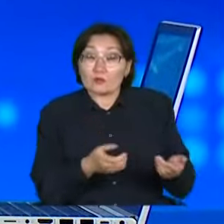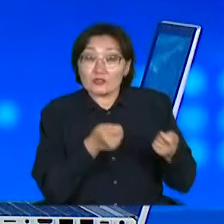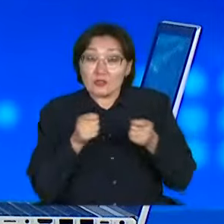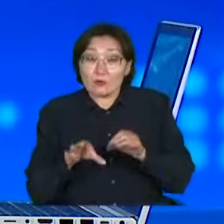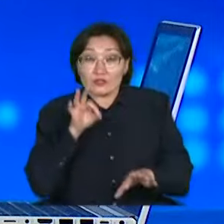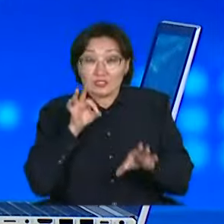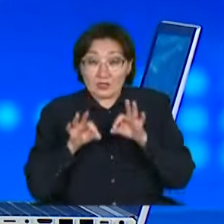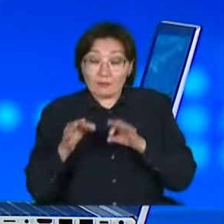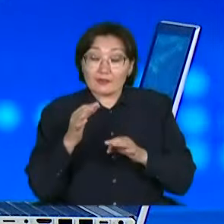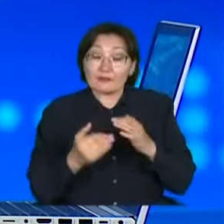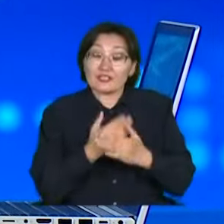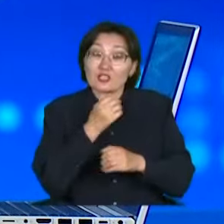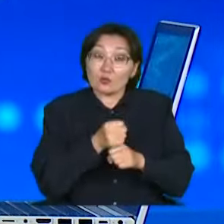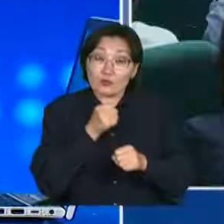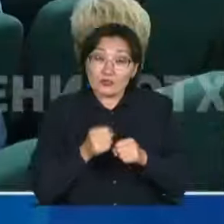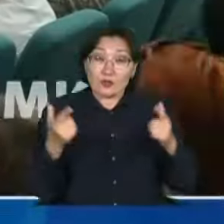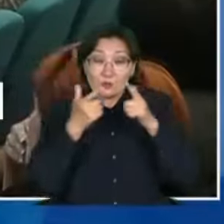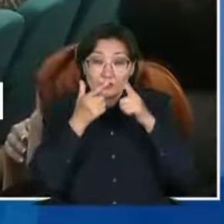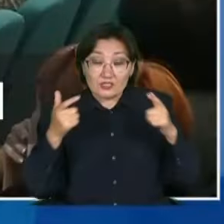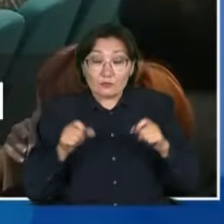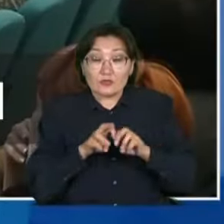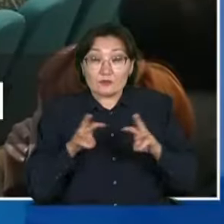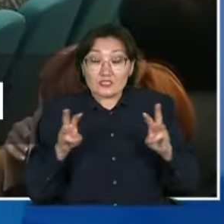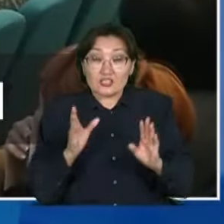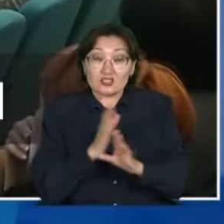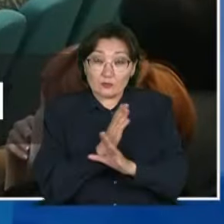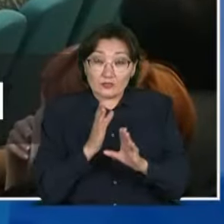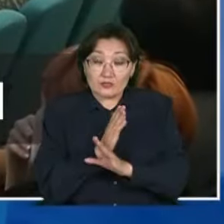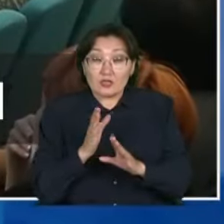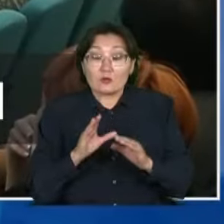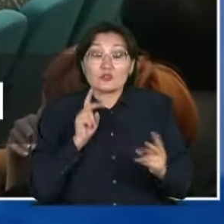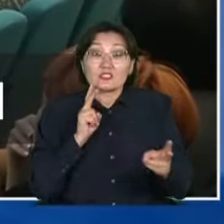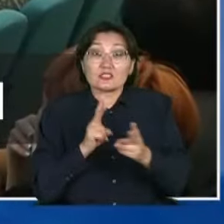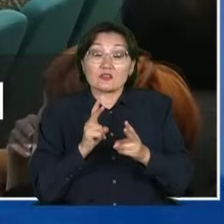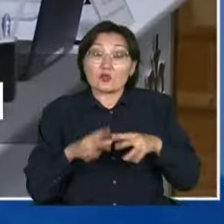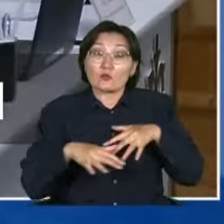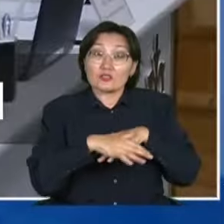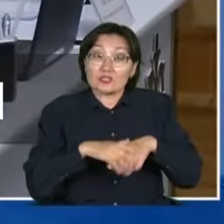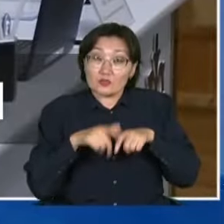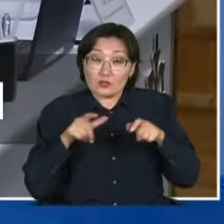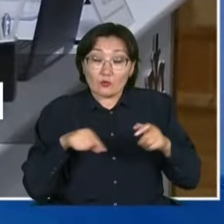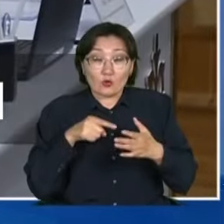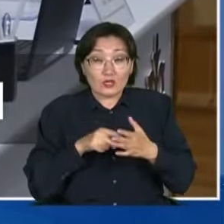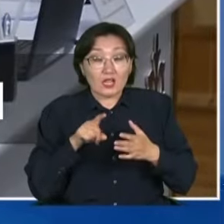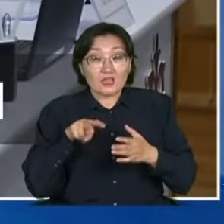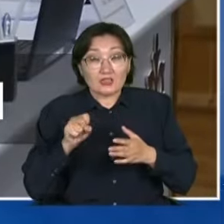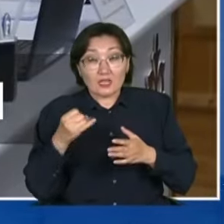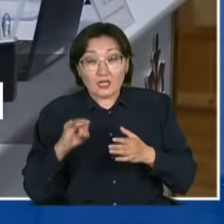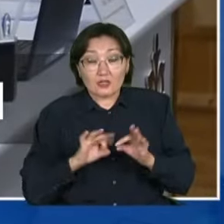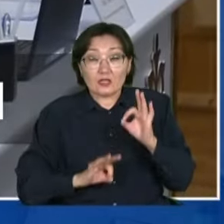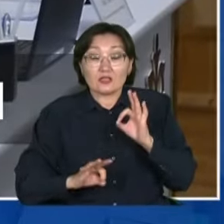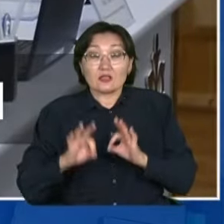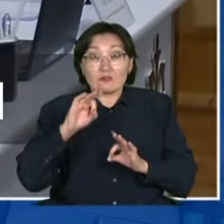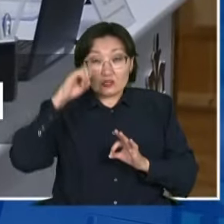сортировки и переработки. Об этом заявил министр экологии Ерлан Нысанбаев на встрече с общественностью в городе Алтай на востоке